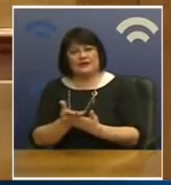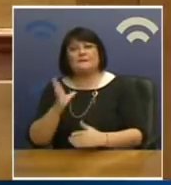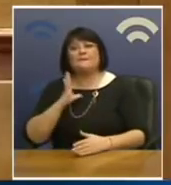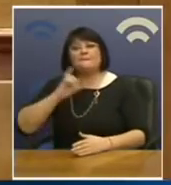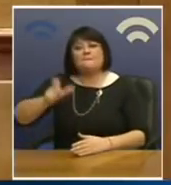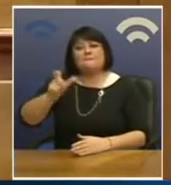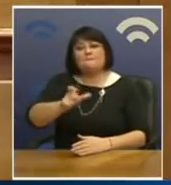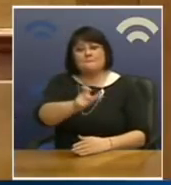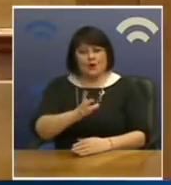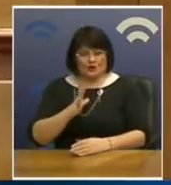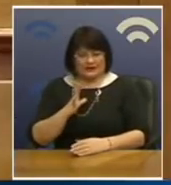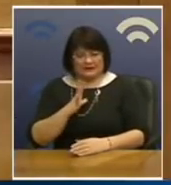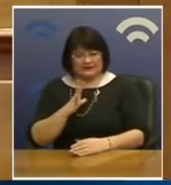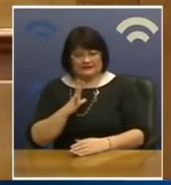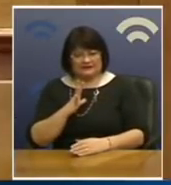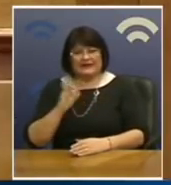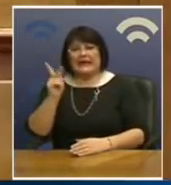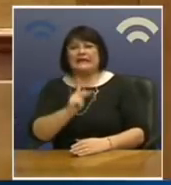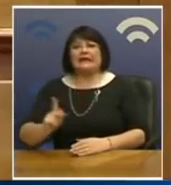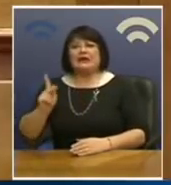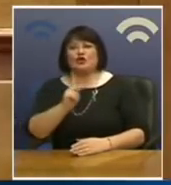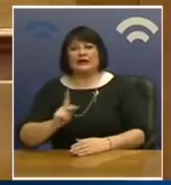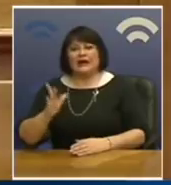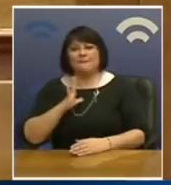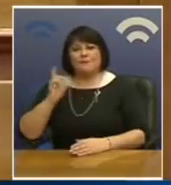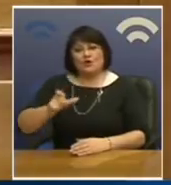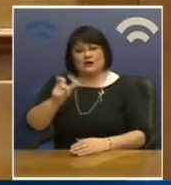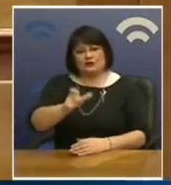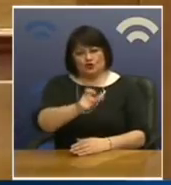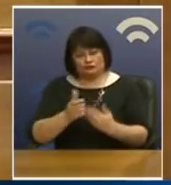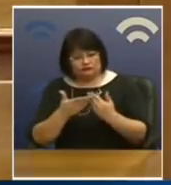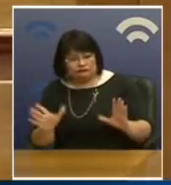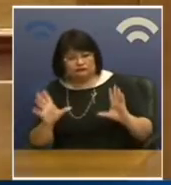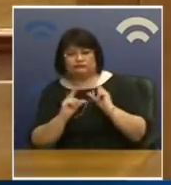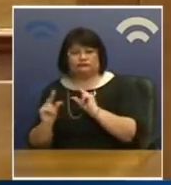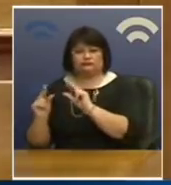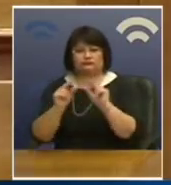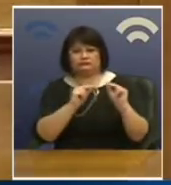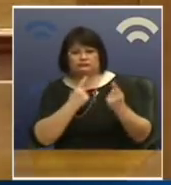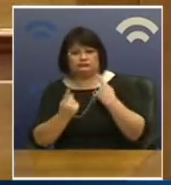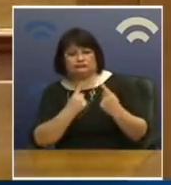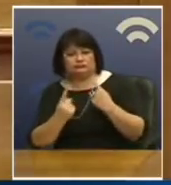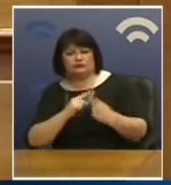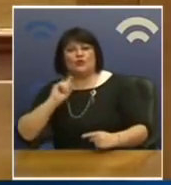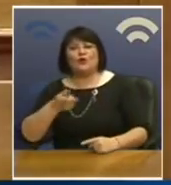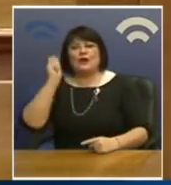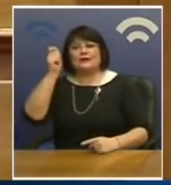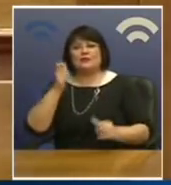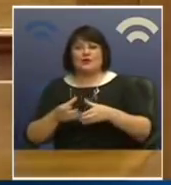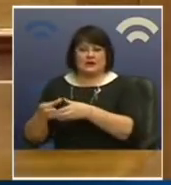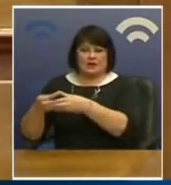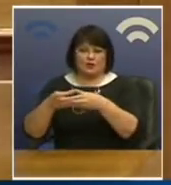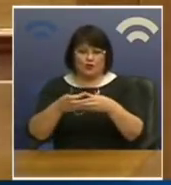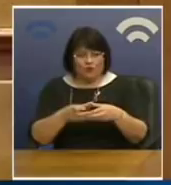πολίτες και με την κοινωνία των πολιτών, ώστε τα κόμματα, όλα οι πολιτικές δυνάμεις,